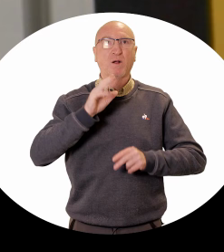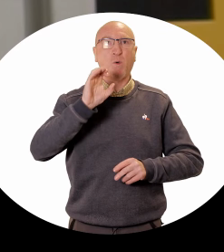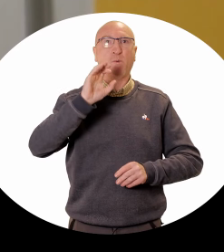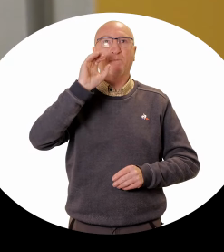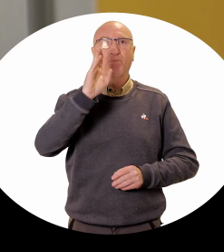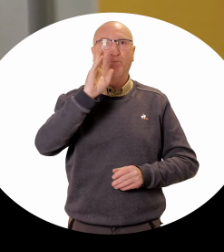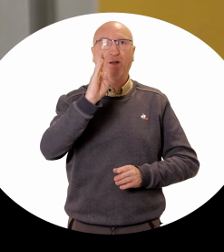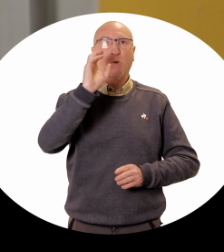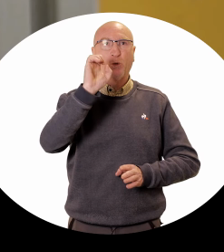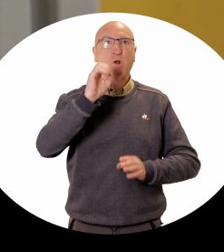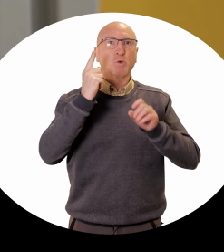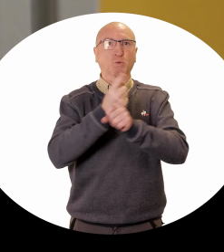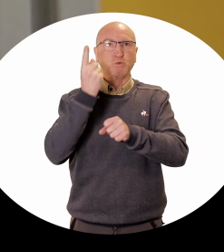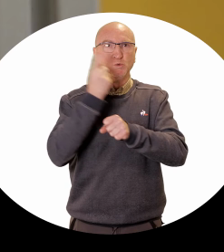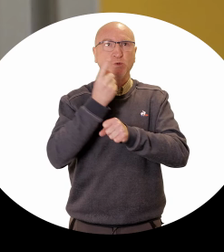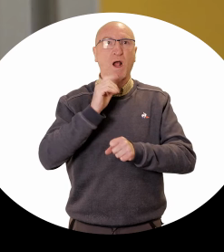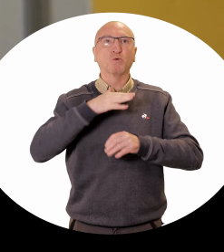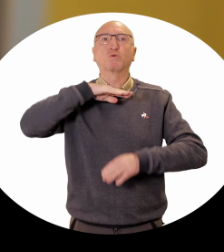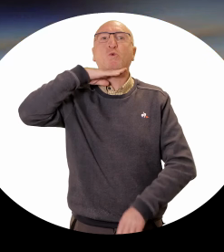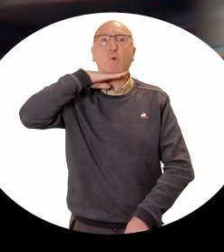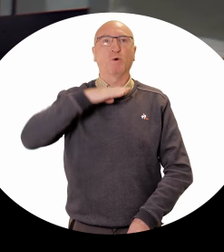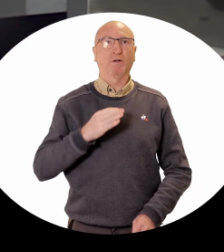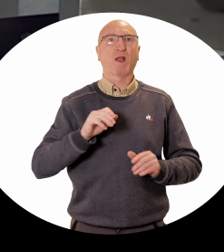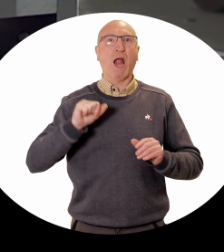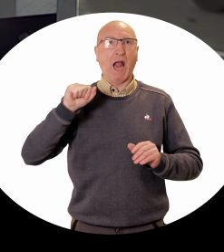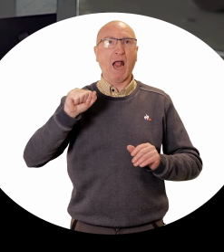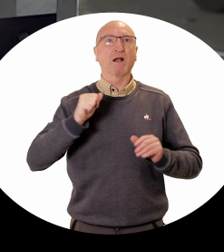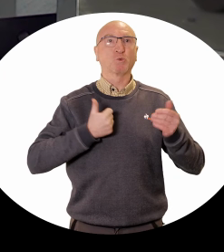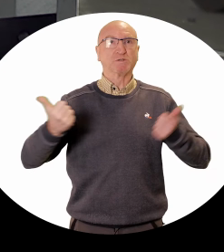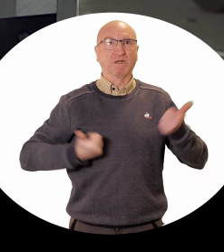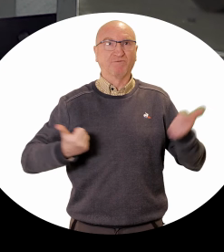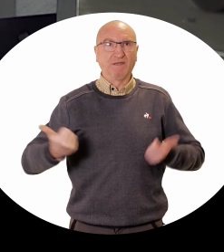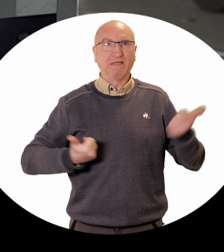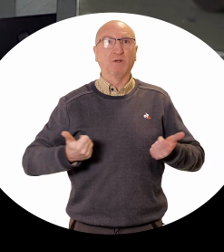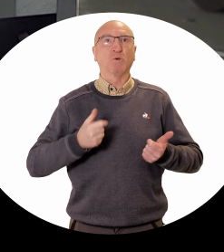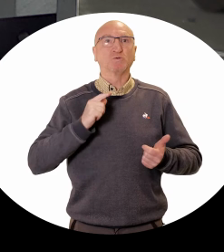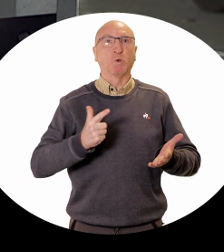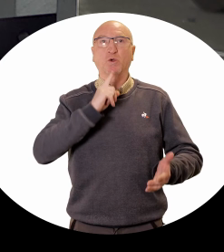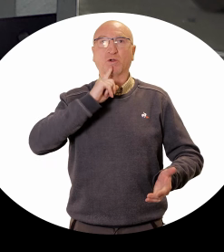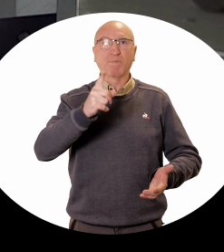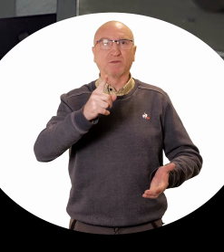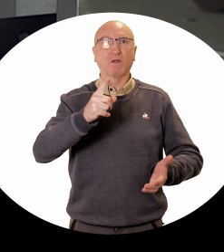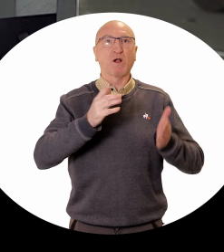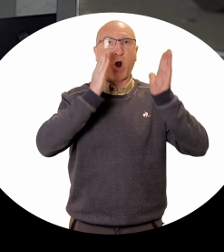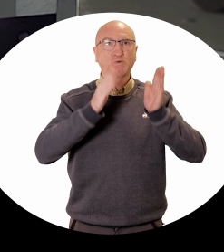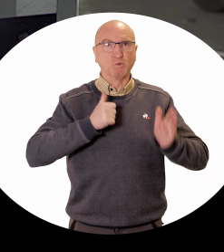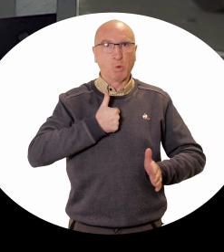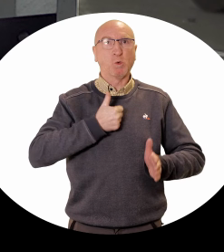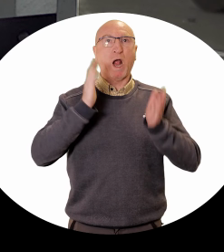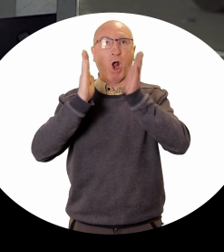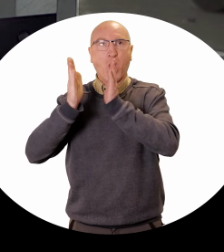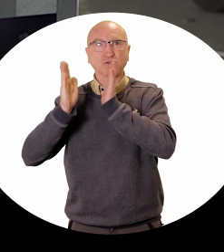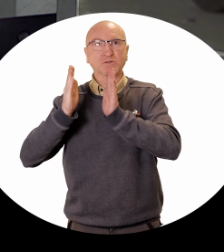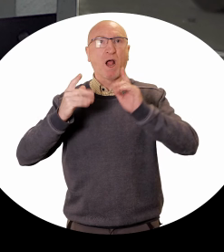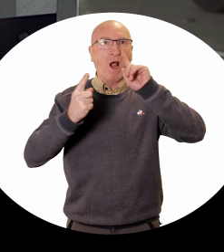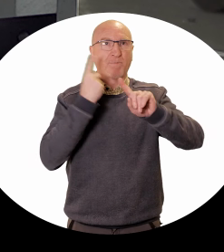direct dans le tube hygiène, avec précision. Ah ah, je suis Papy Moule. Le lundi, les copains font le check-up.